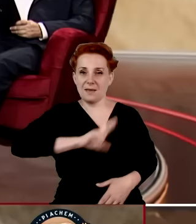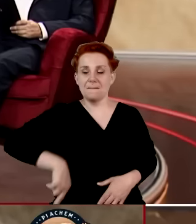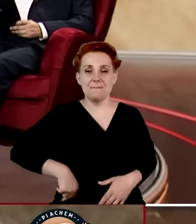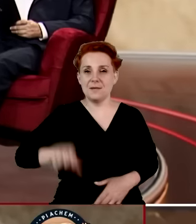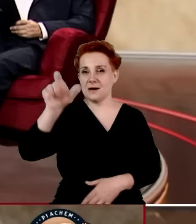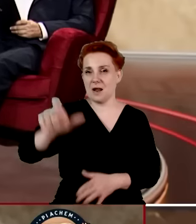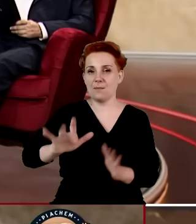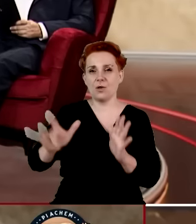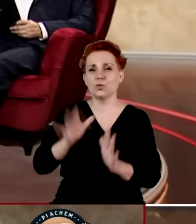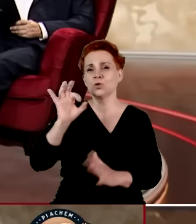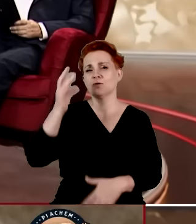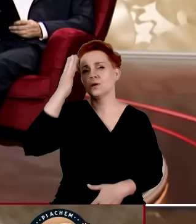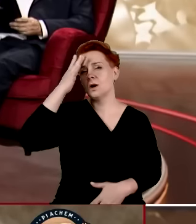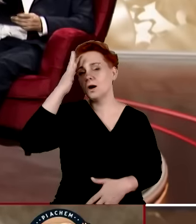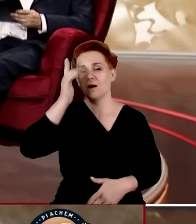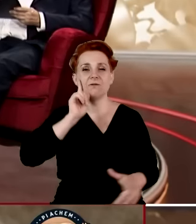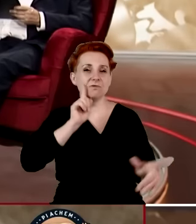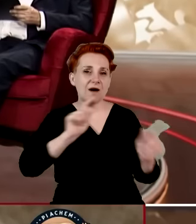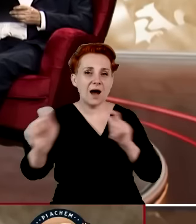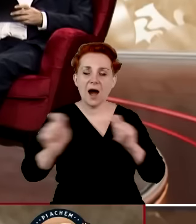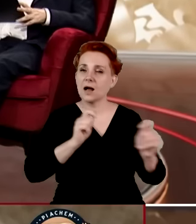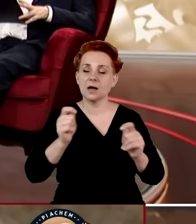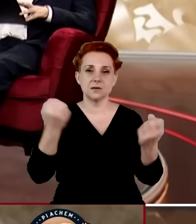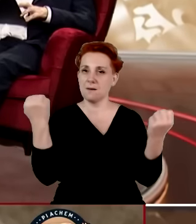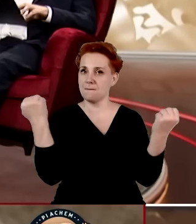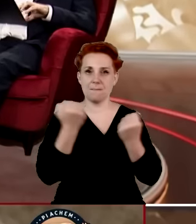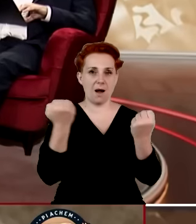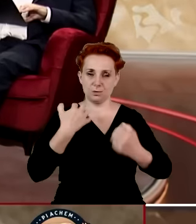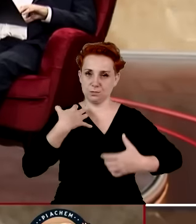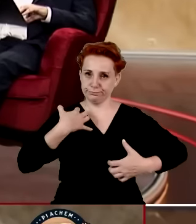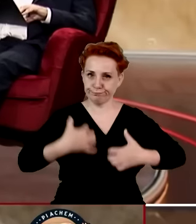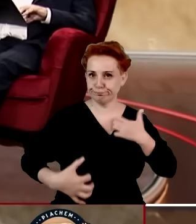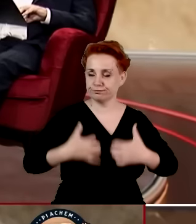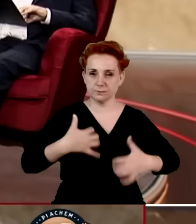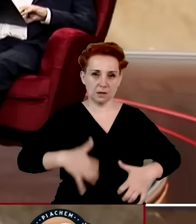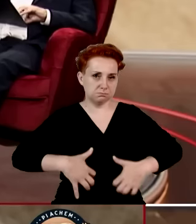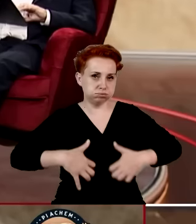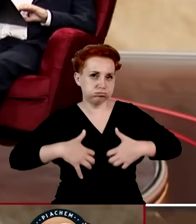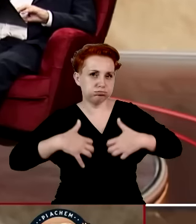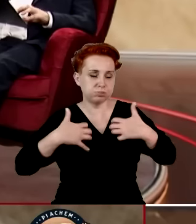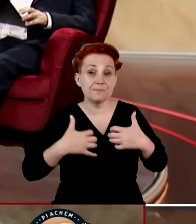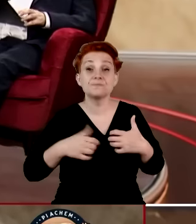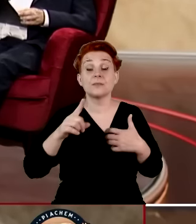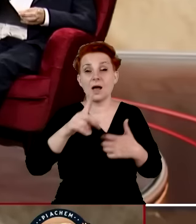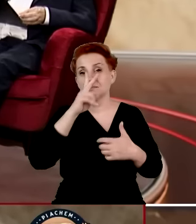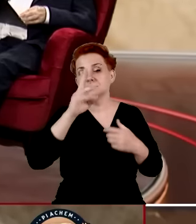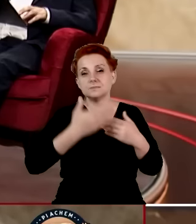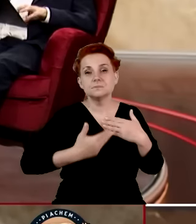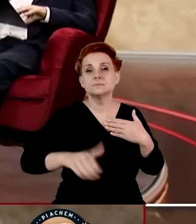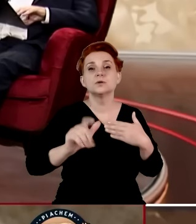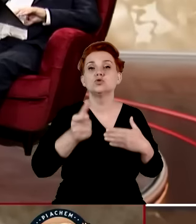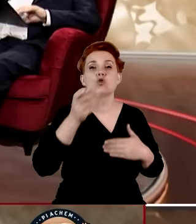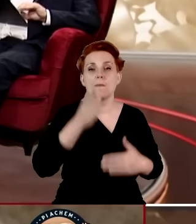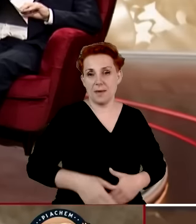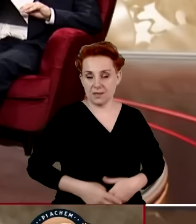wakacjach mocno mocno się zirytował, mocno się wkurzył. No zobaczymy co, co będzie dalej. Natomiast